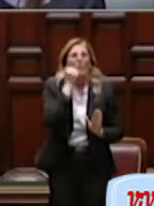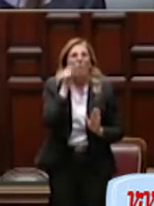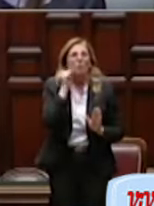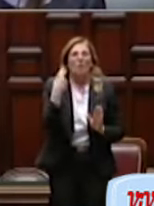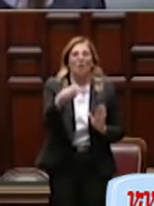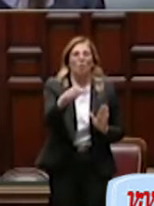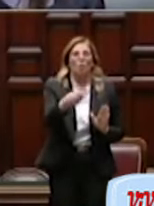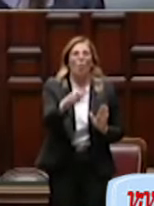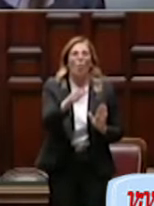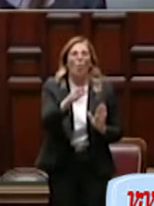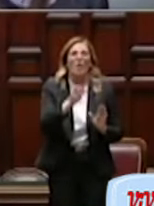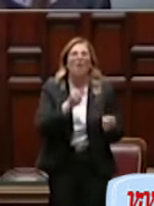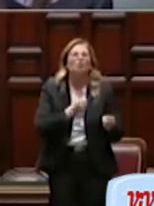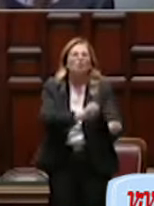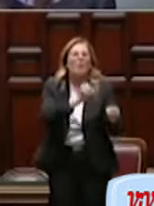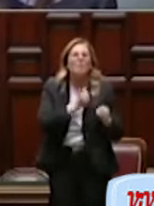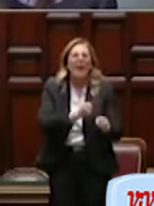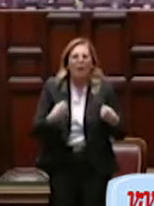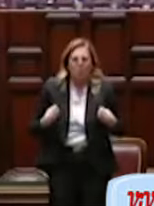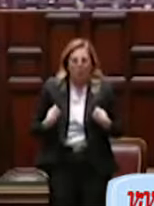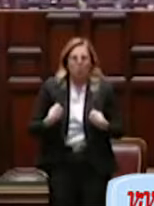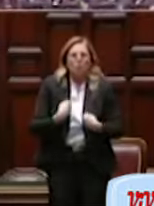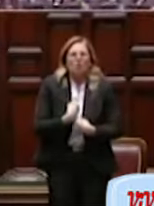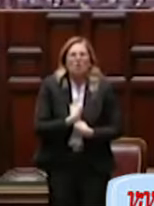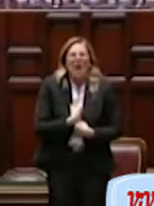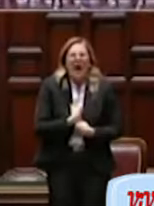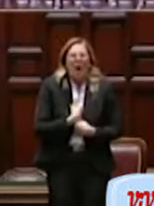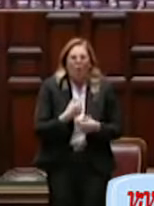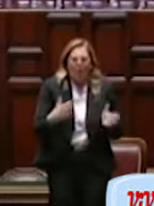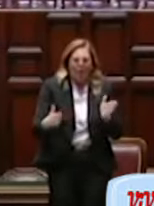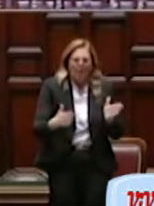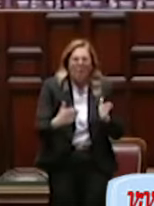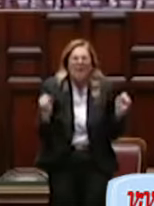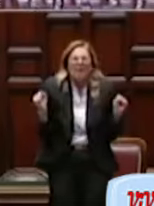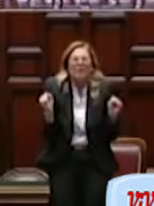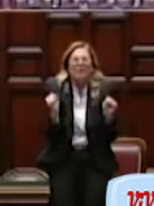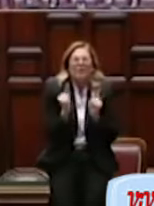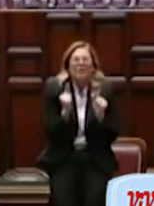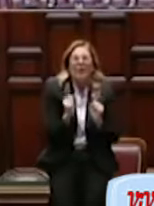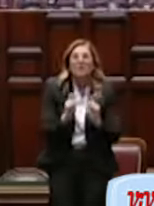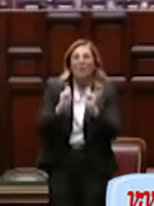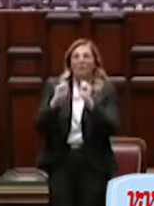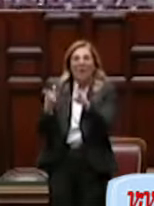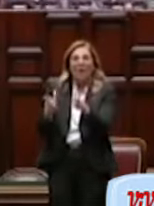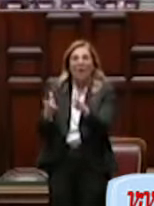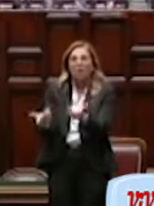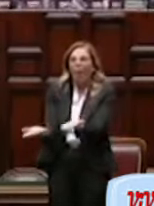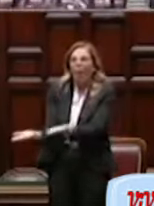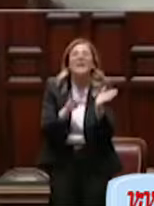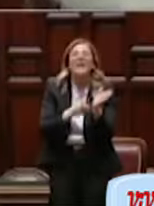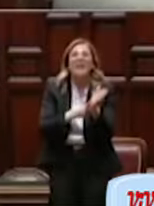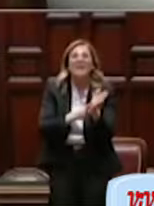ha venduto alla sua giacca i momenti più freddi dell'inverno per comprarti l'abbecedario.